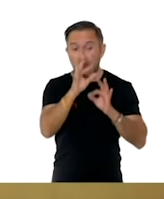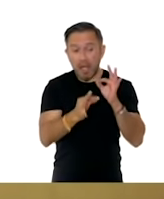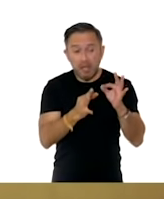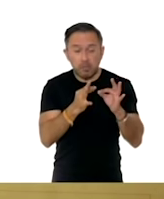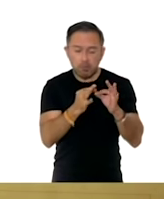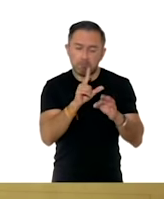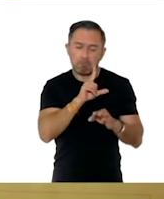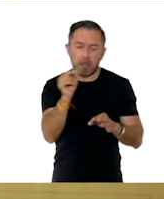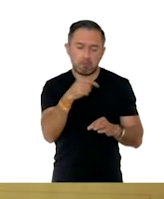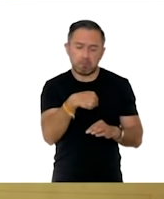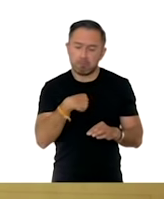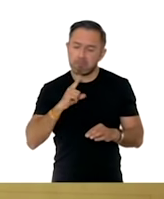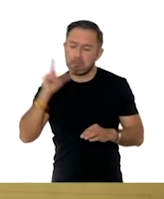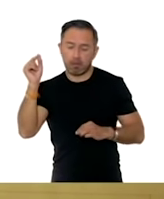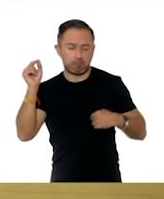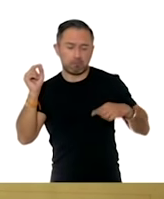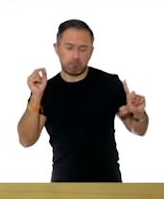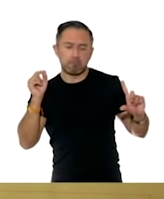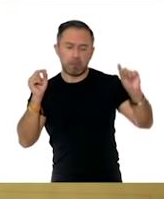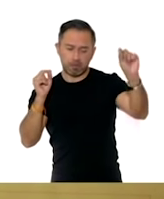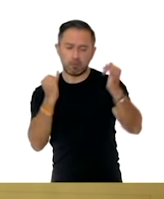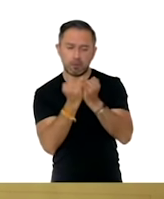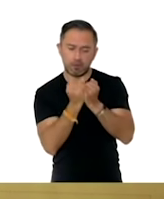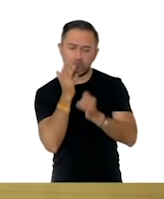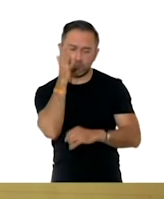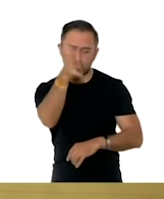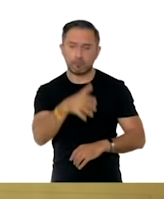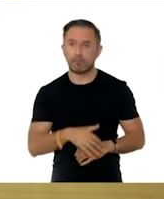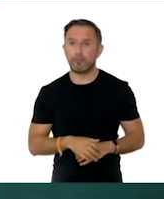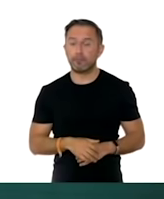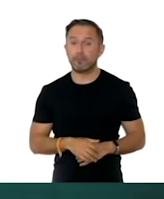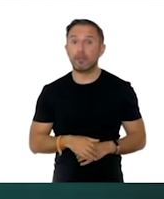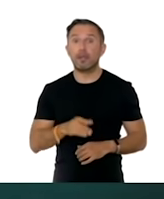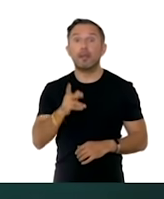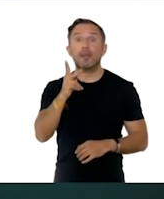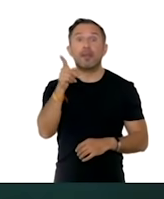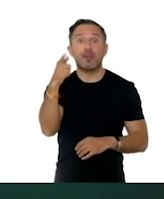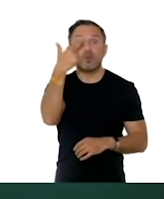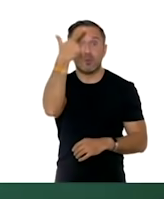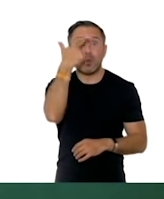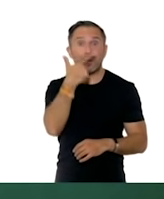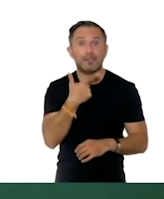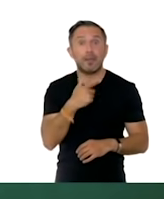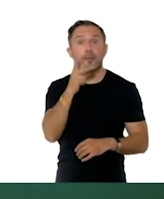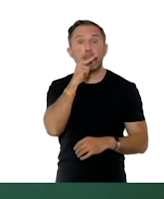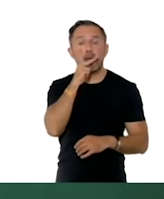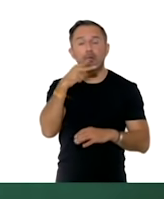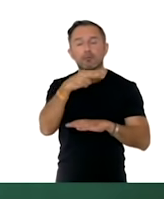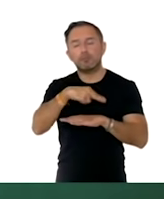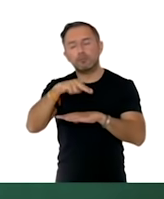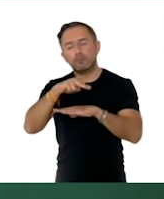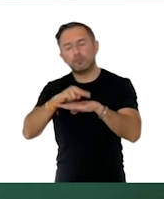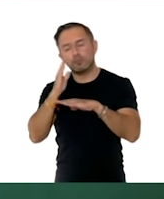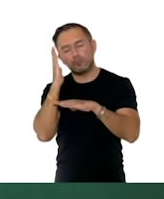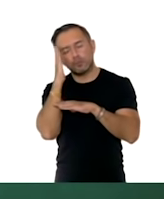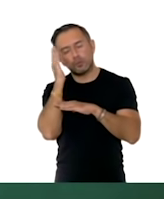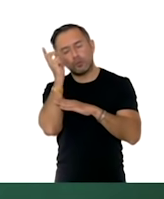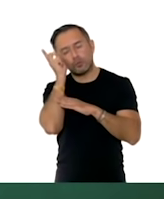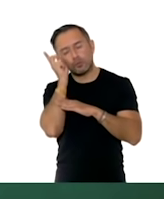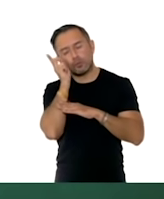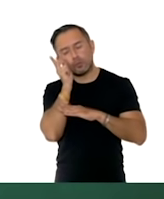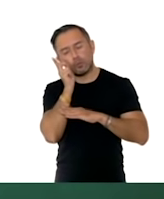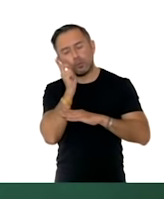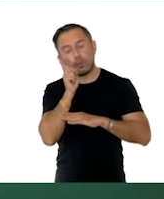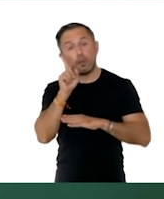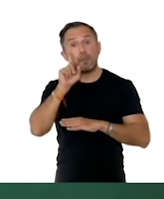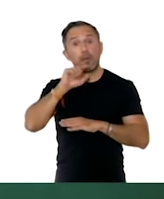Le cachila wenel inyu, le acamhelo, matun cajaji. Chembale, tene